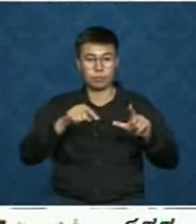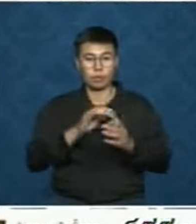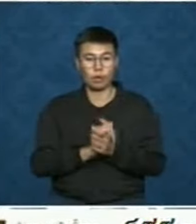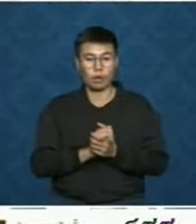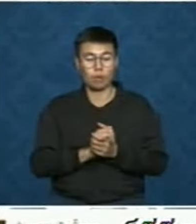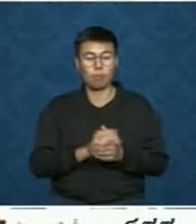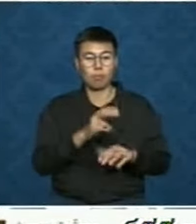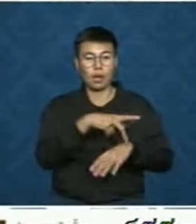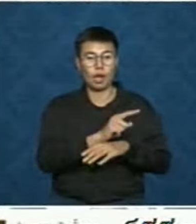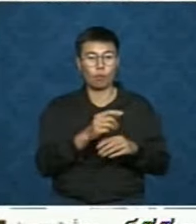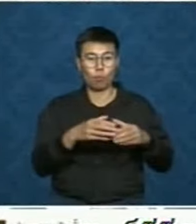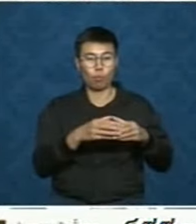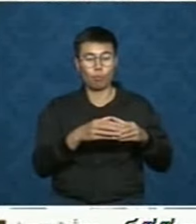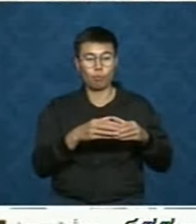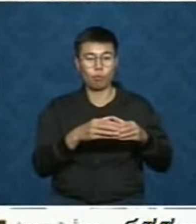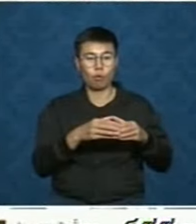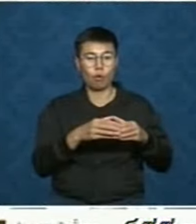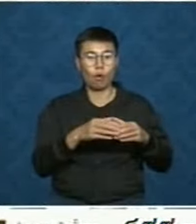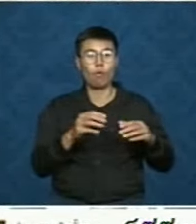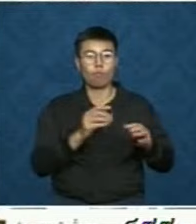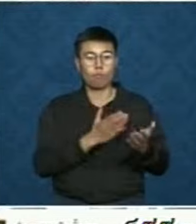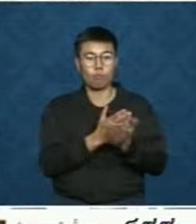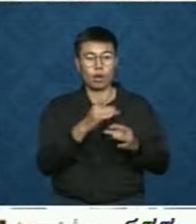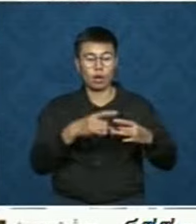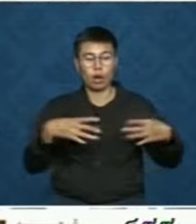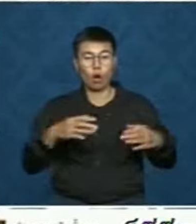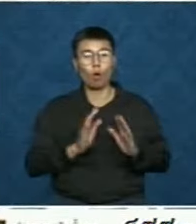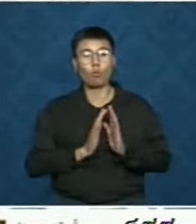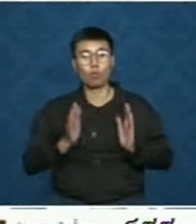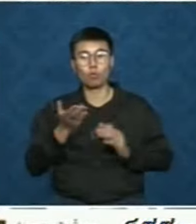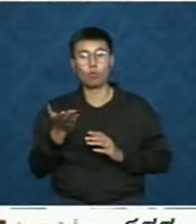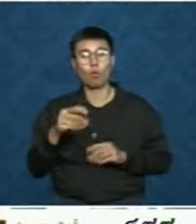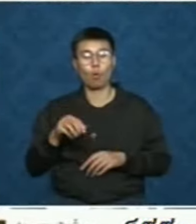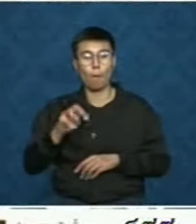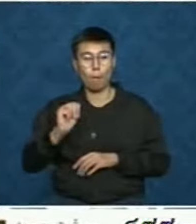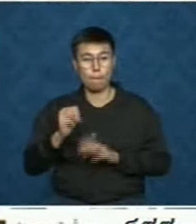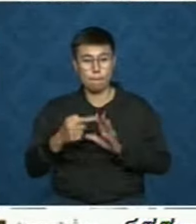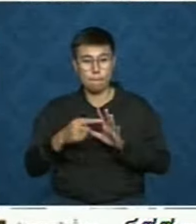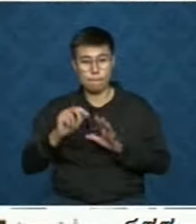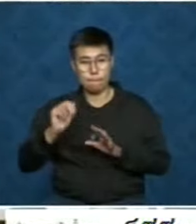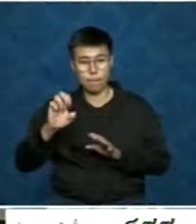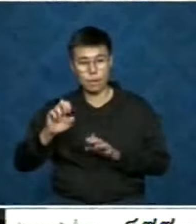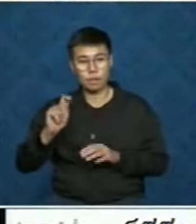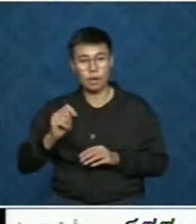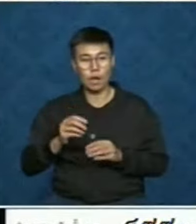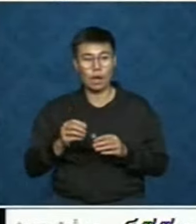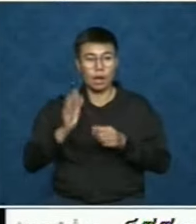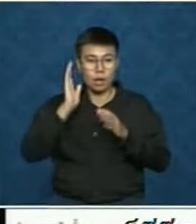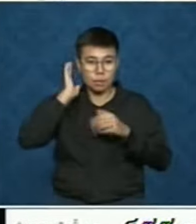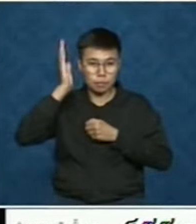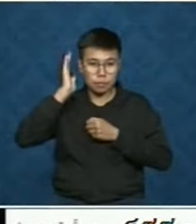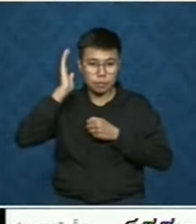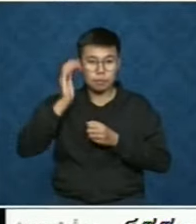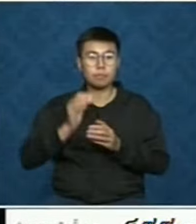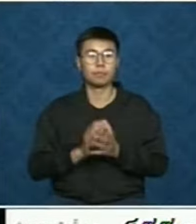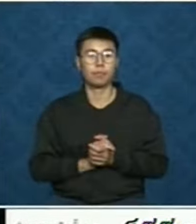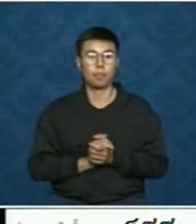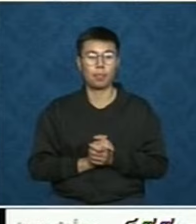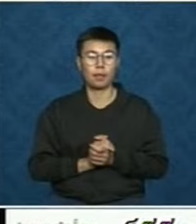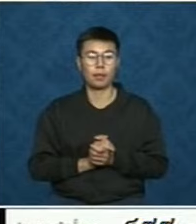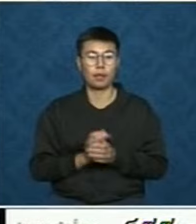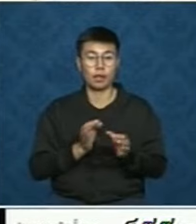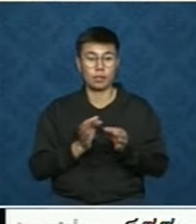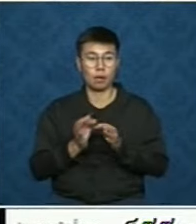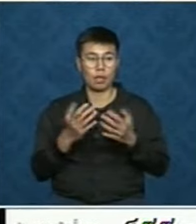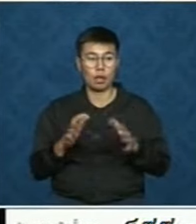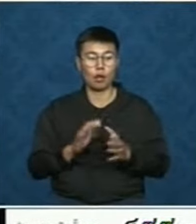ประธานวีฝ่ายค้านครับก็ขอขอบคุณนะครับท่านครูมานิชนะครับที่ขึ้นมาชี้แจงนะครับเรื่องกรณีดังกล่าวแต่ผมต้องเรียนแบบนี้